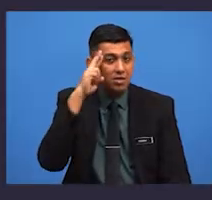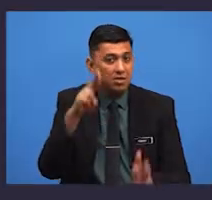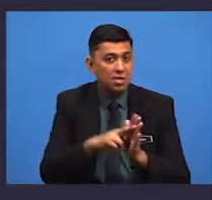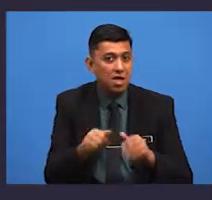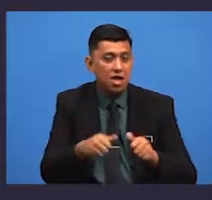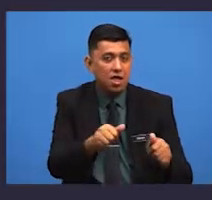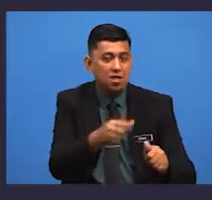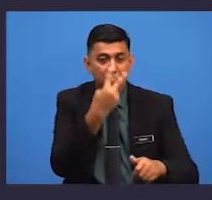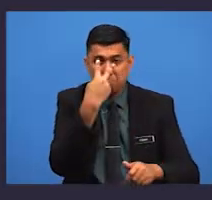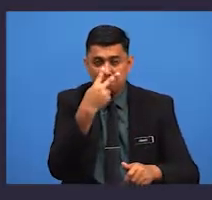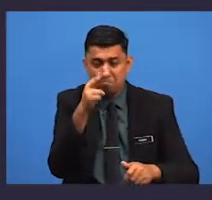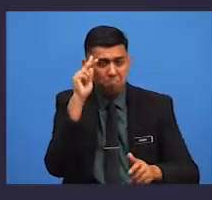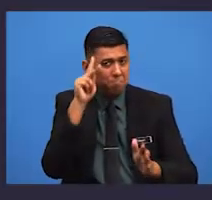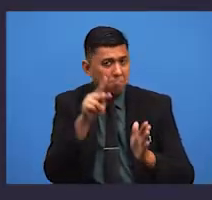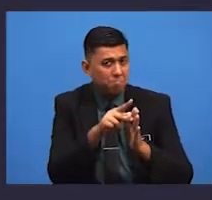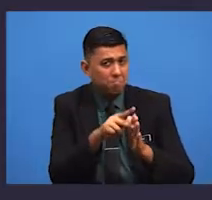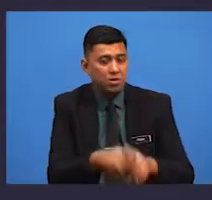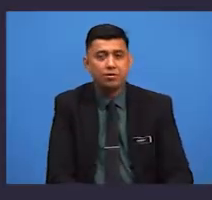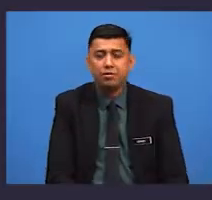Lihat carta alir yang dipaparkan.